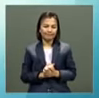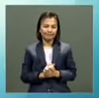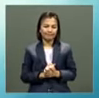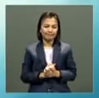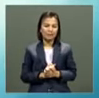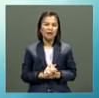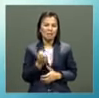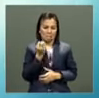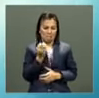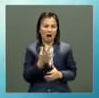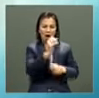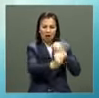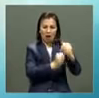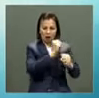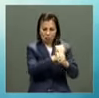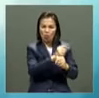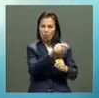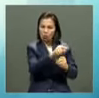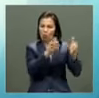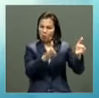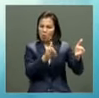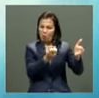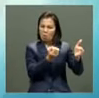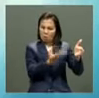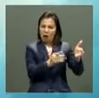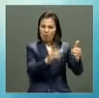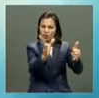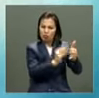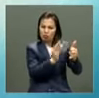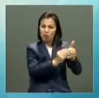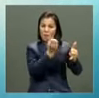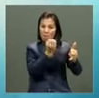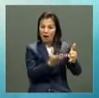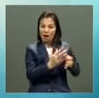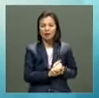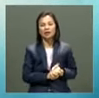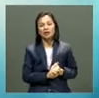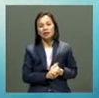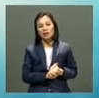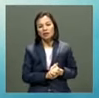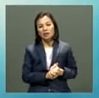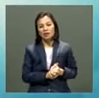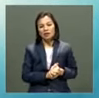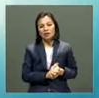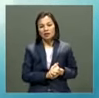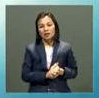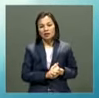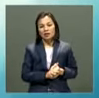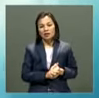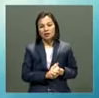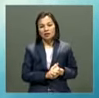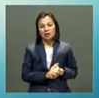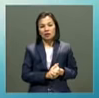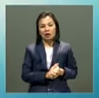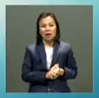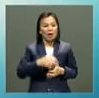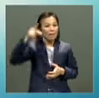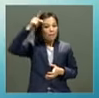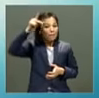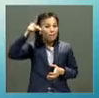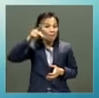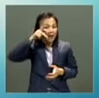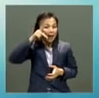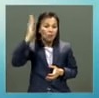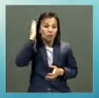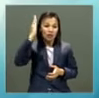ในกลุ่มนี้เยอะมากๆนะครับแล้วก็ที่กลุ่มเพศก็ยังคงเดิมนะครับคือชายม